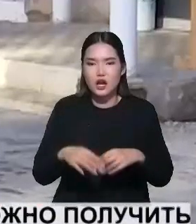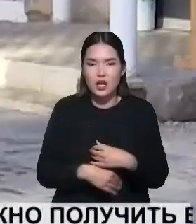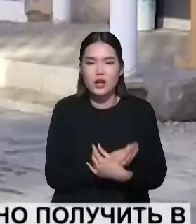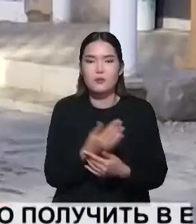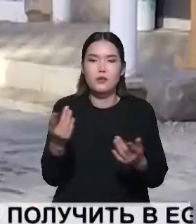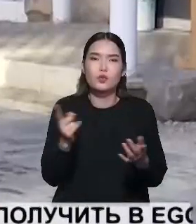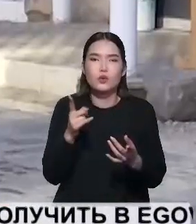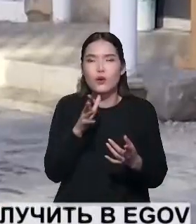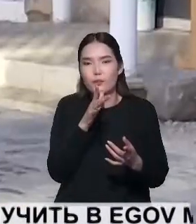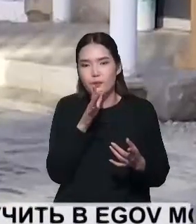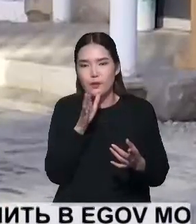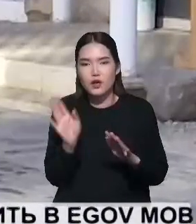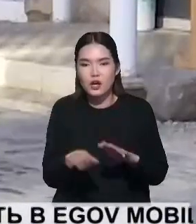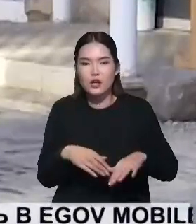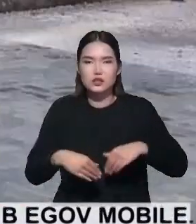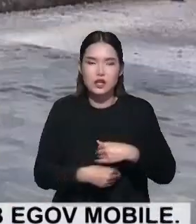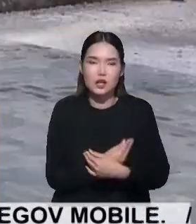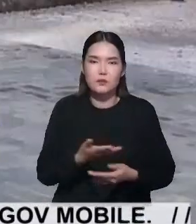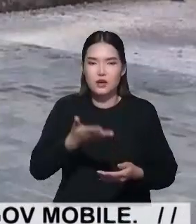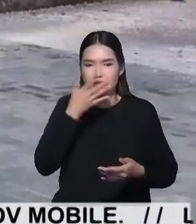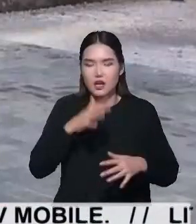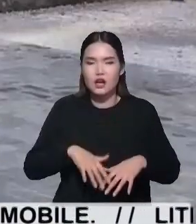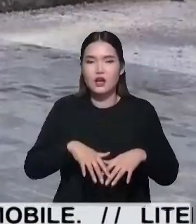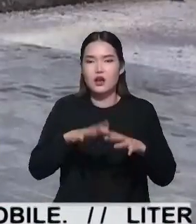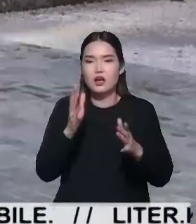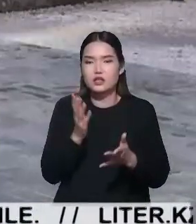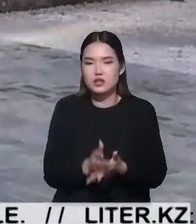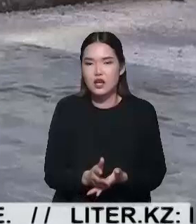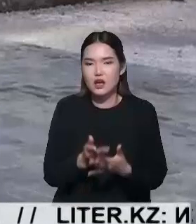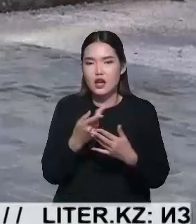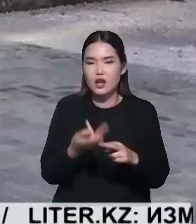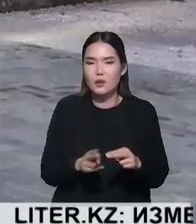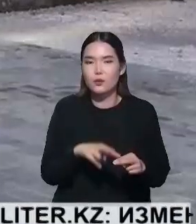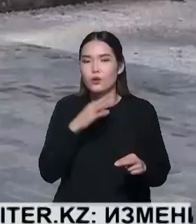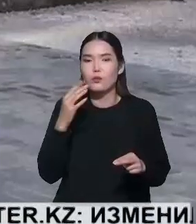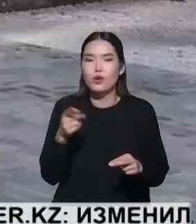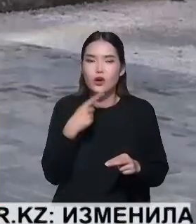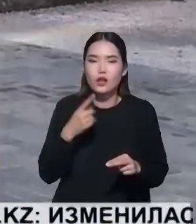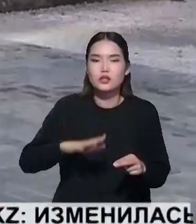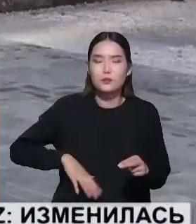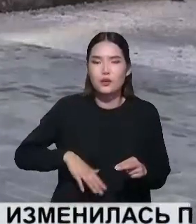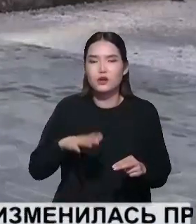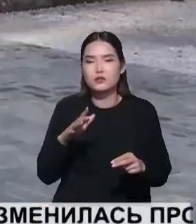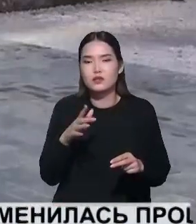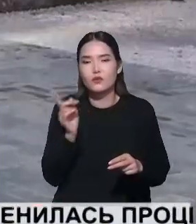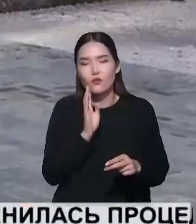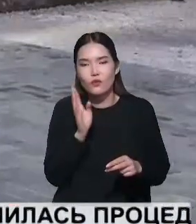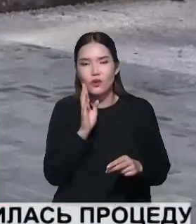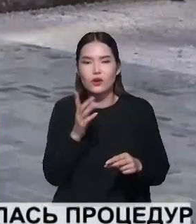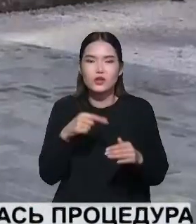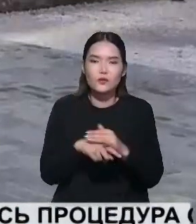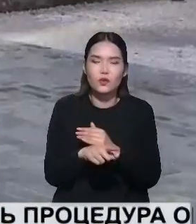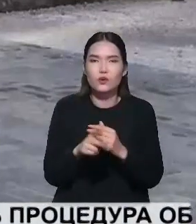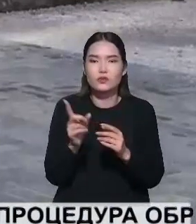какое-то время чисто, потом опять запах идет. КСК звонили, говорили, то насос сломался, то какие-то воды внутри